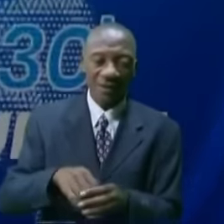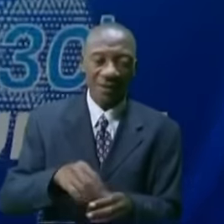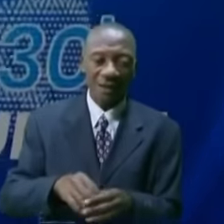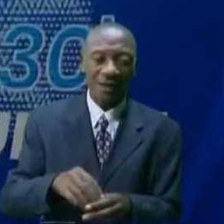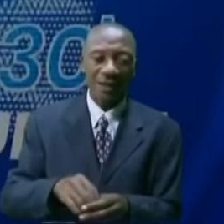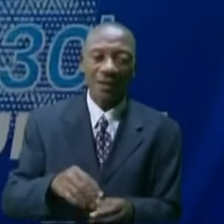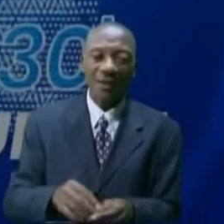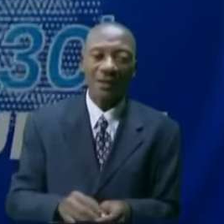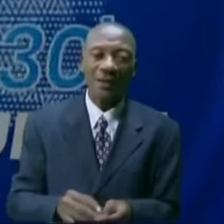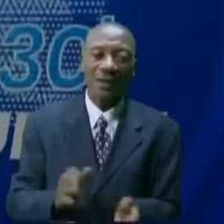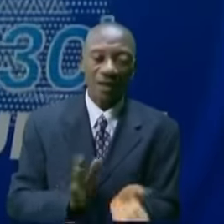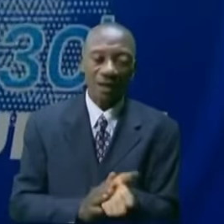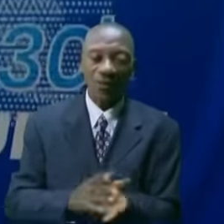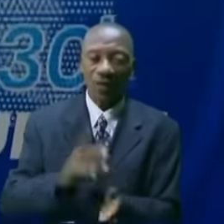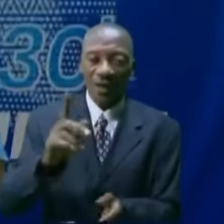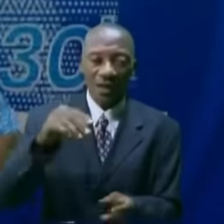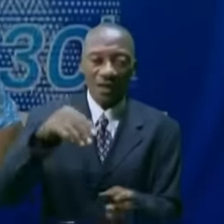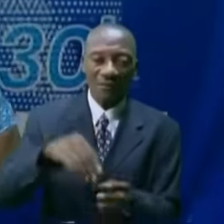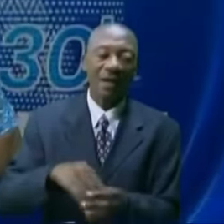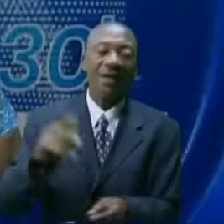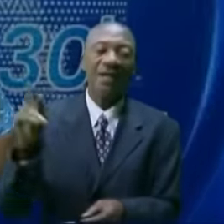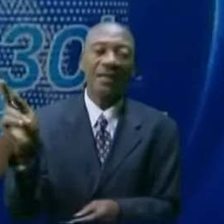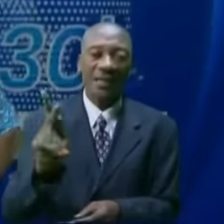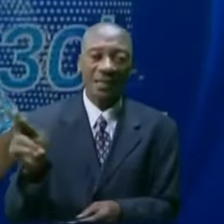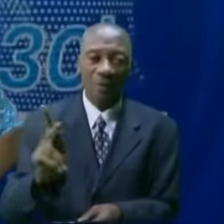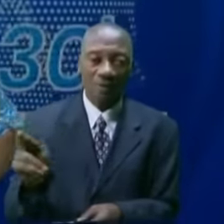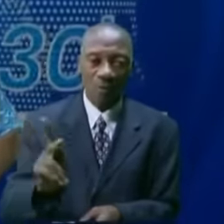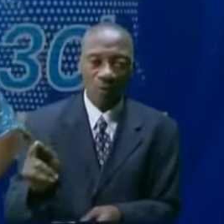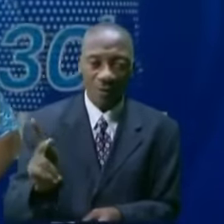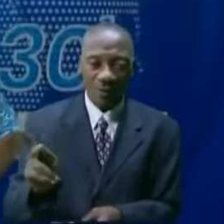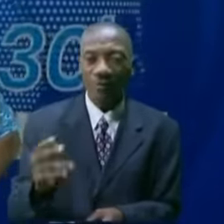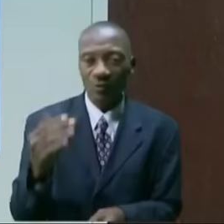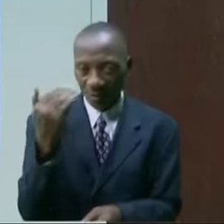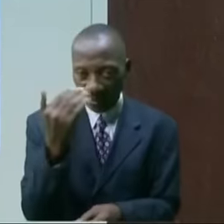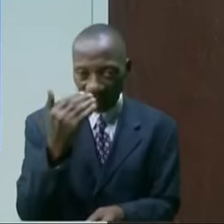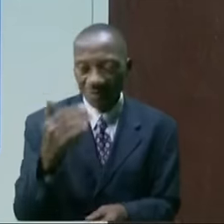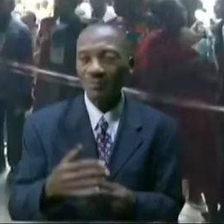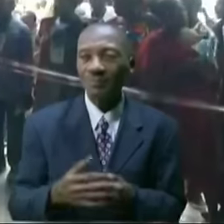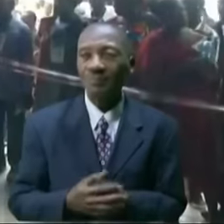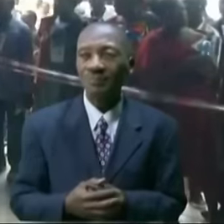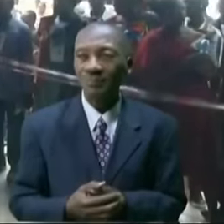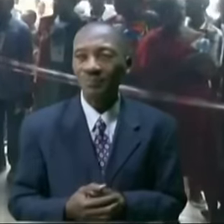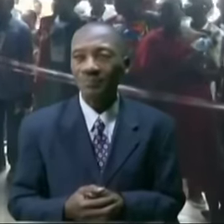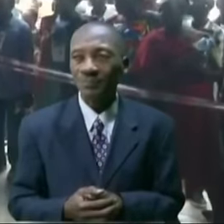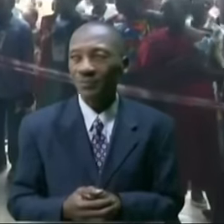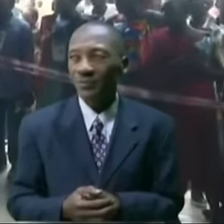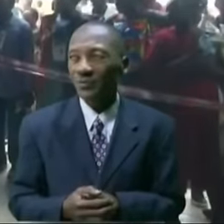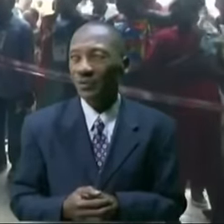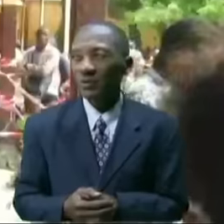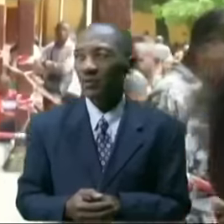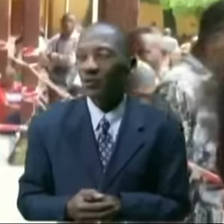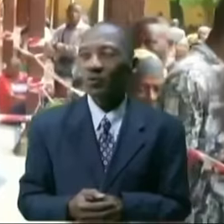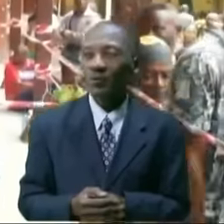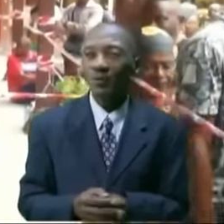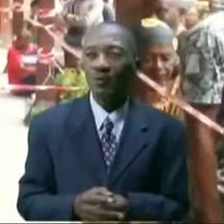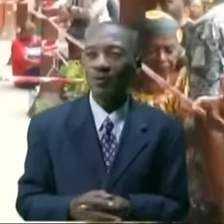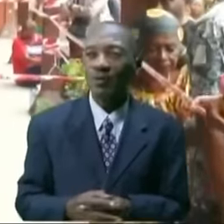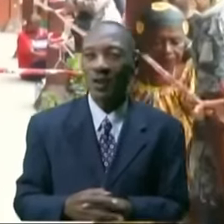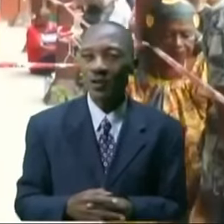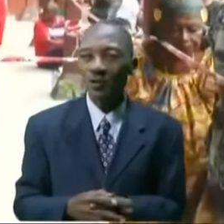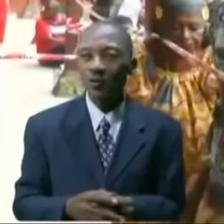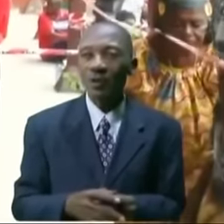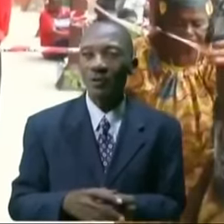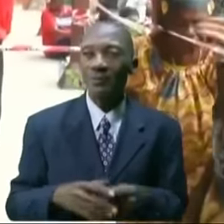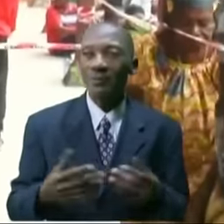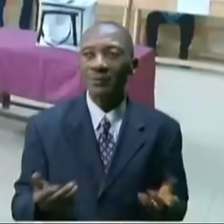couple présidentiel s'est rendu aux urnes pour voter. C'est l'expression d'une